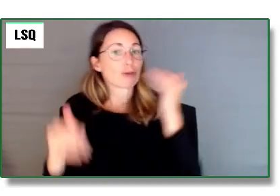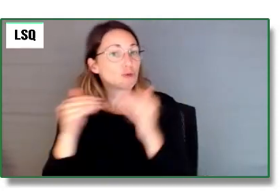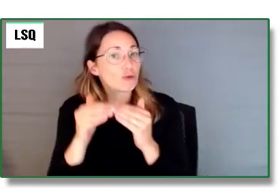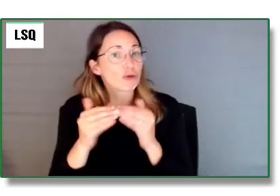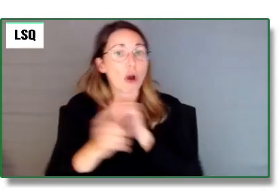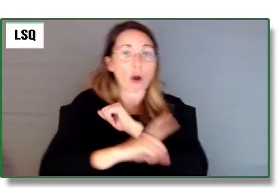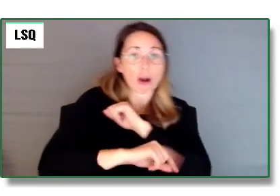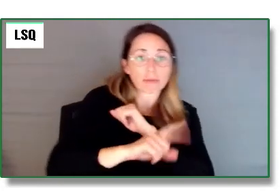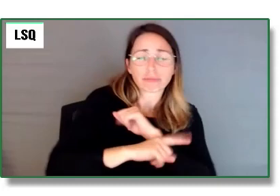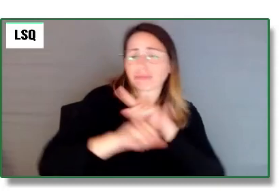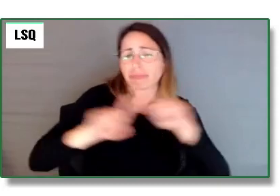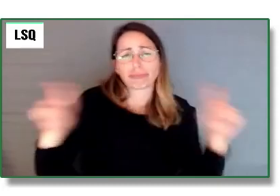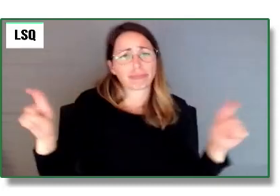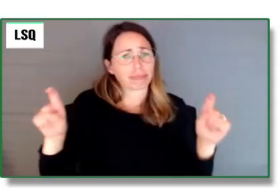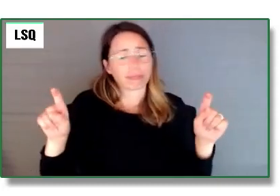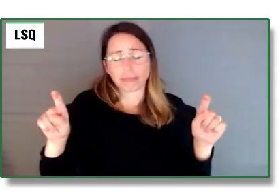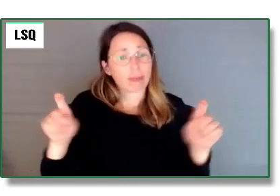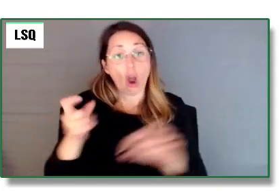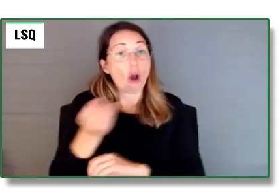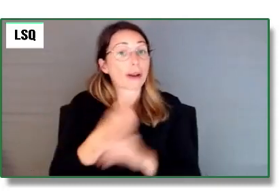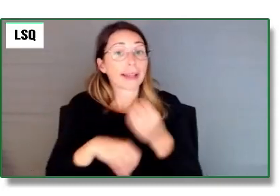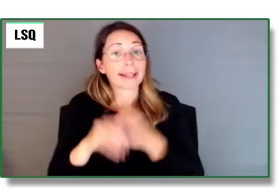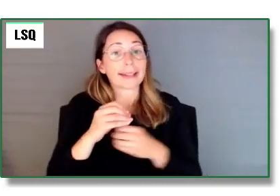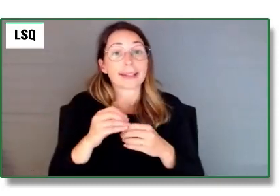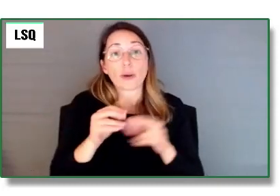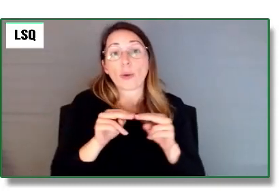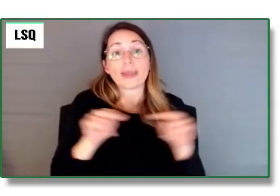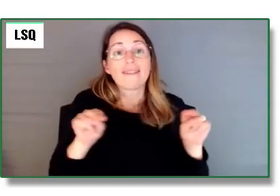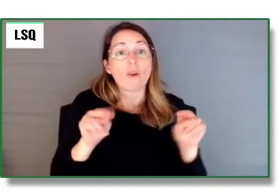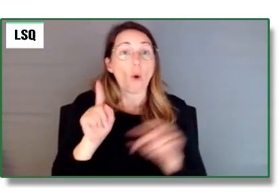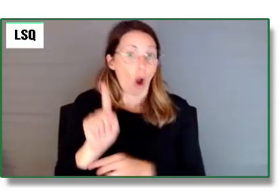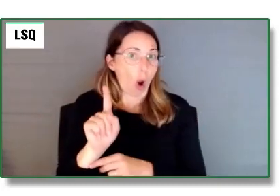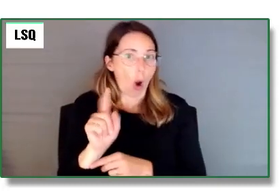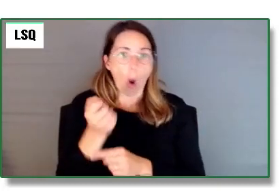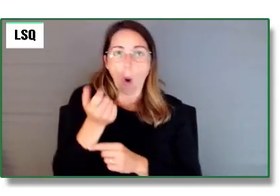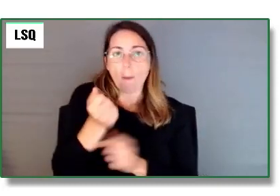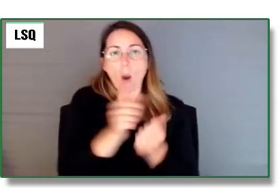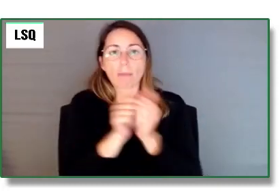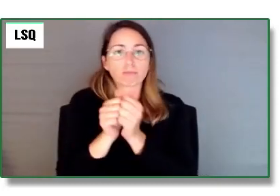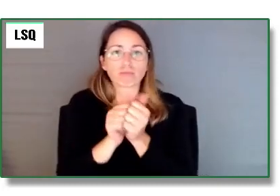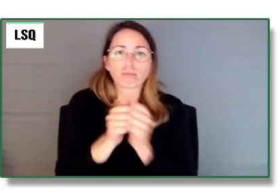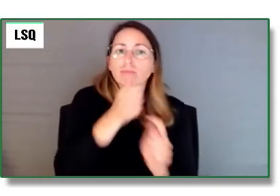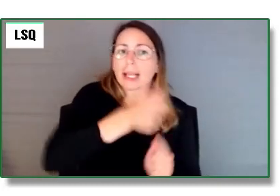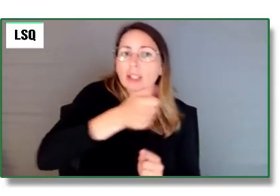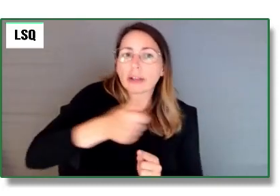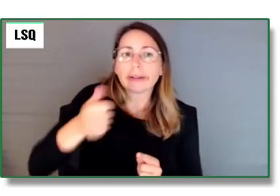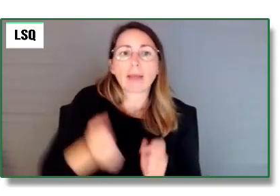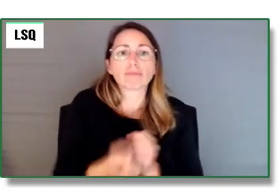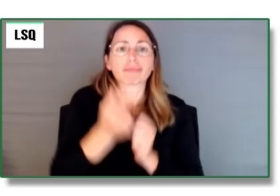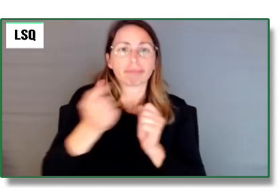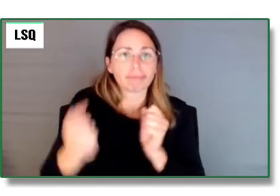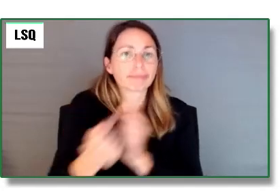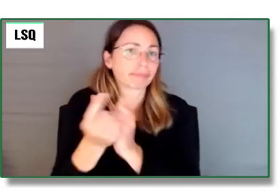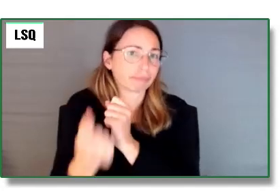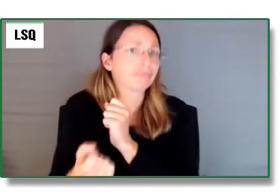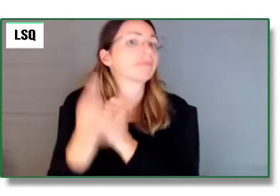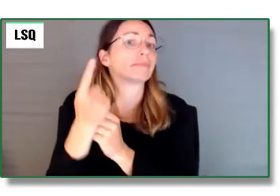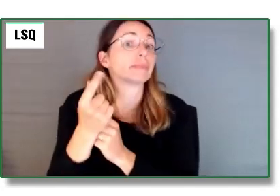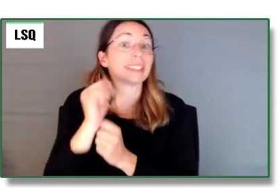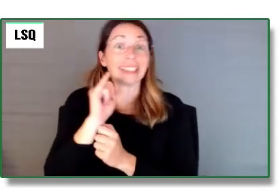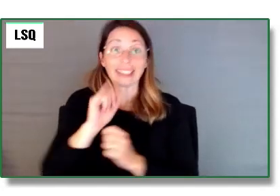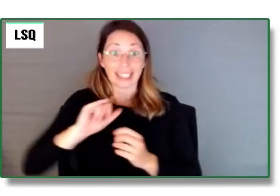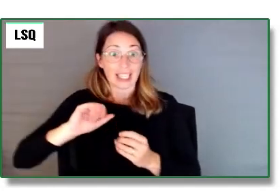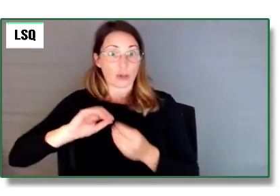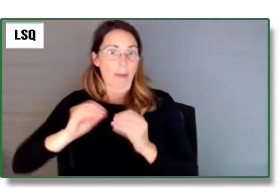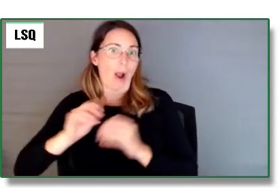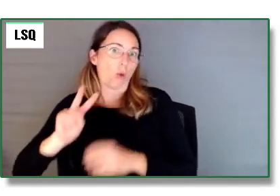organisation de stade 1 applique des aménagements personnalisés sur une base ad hoc, tandis qu'une organisation de stade 2 systématise cette approche par